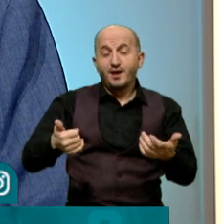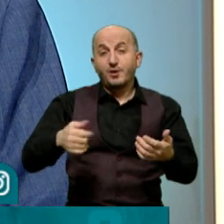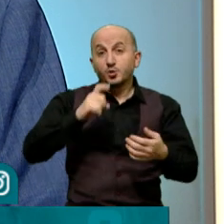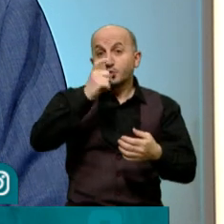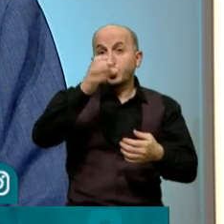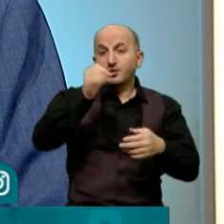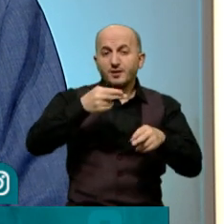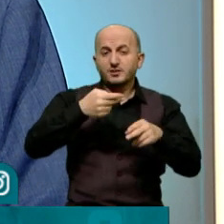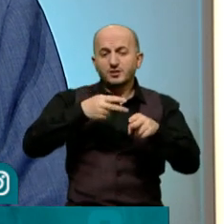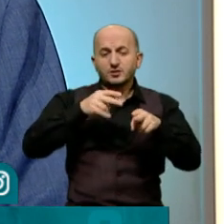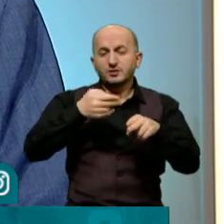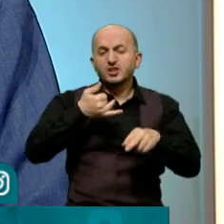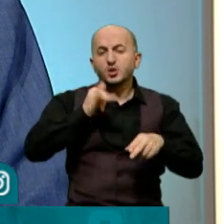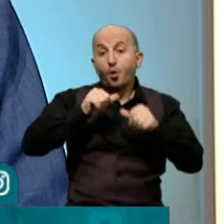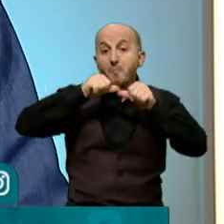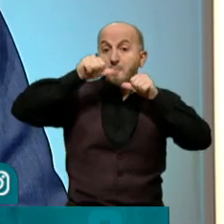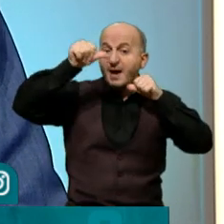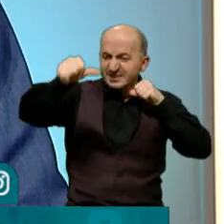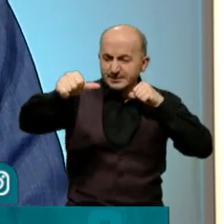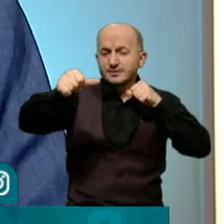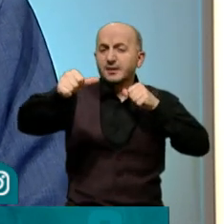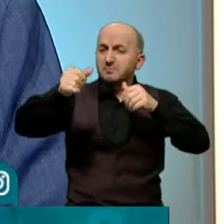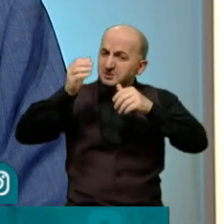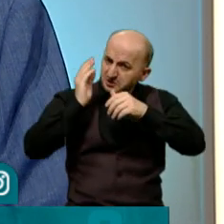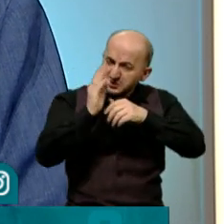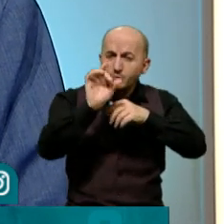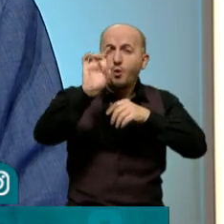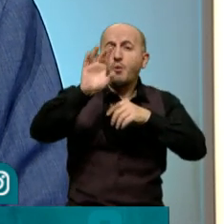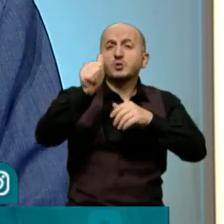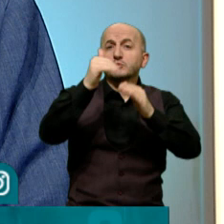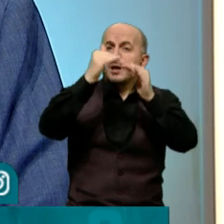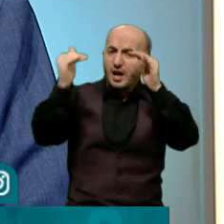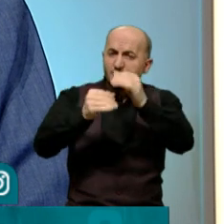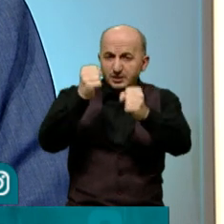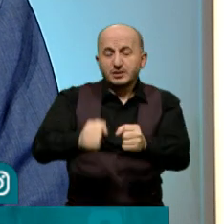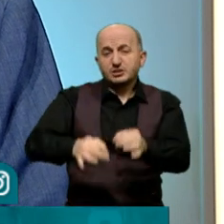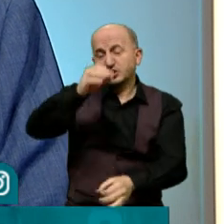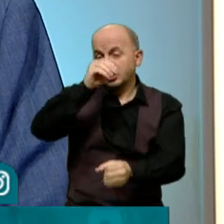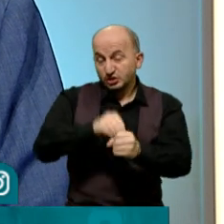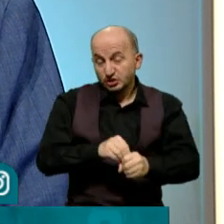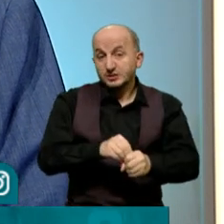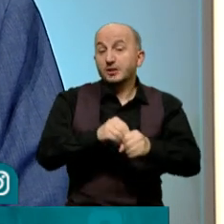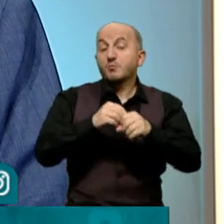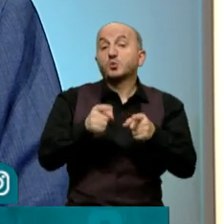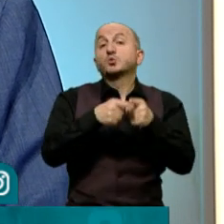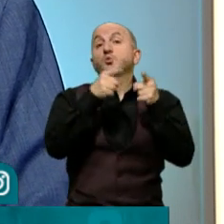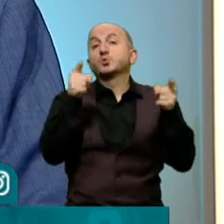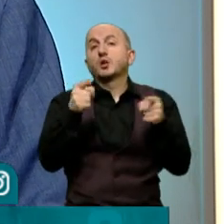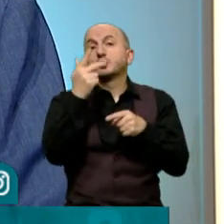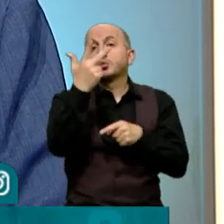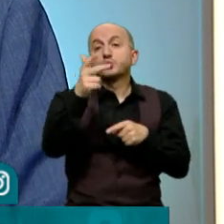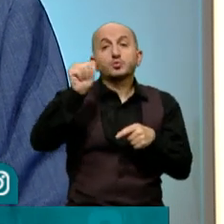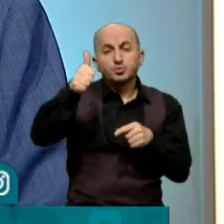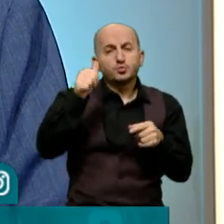90 kilometre ve üzeri bir mesafeyi gidip 15 günden az kalan kimse için bunun müddeti 3 gün